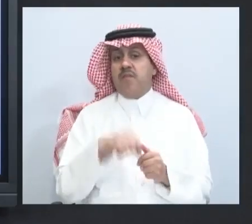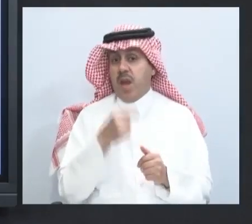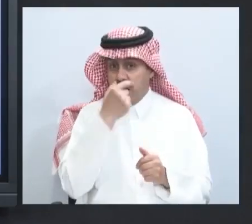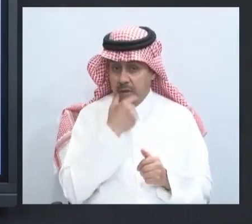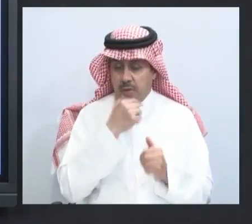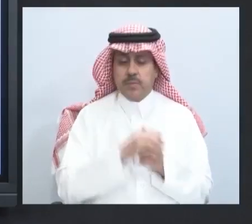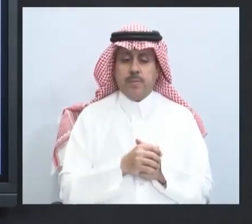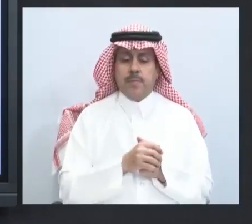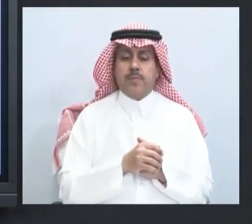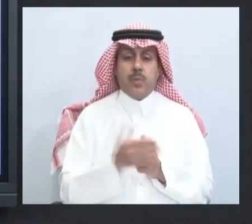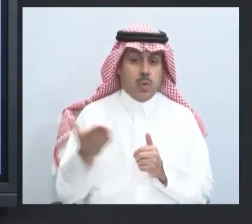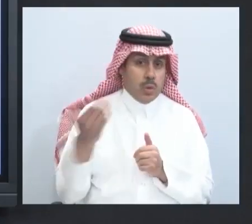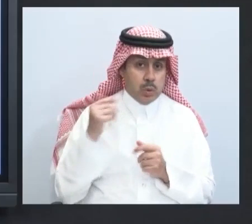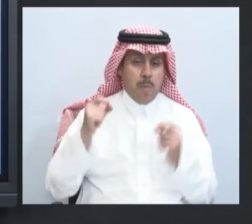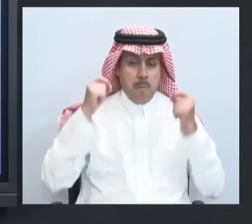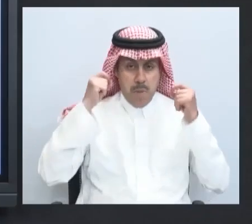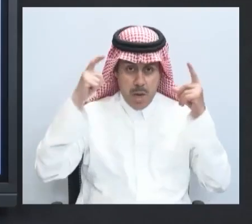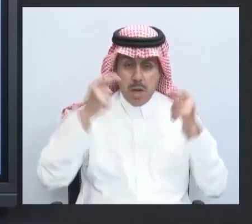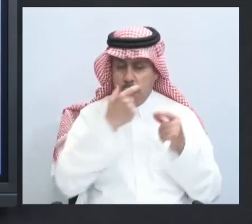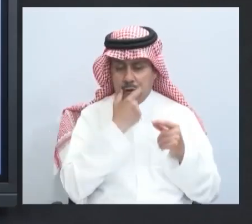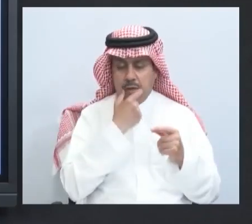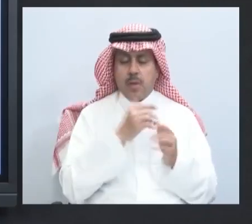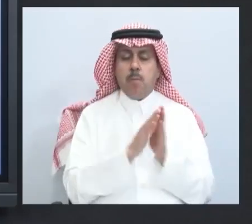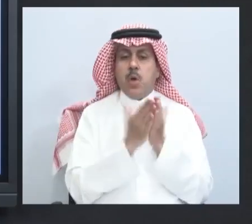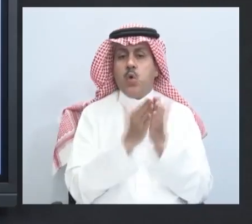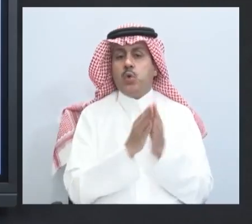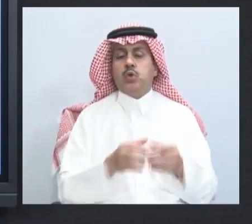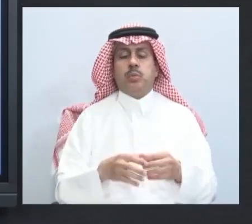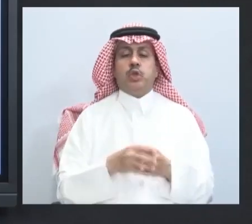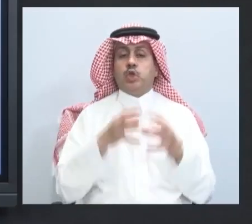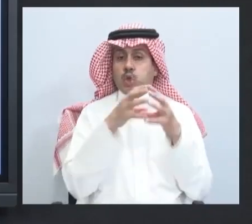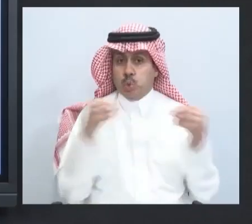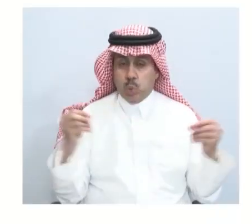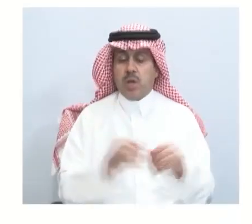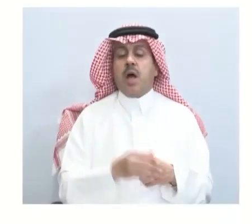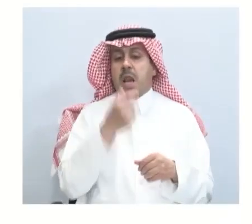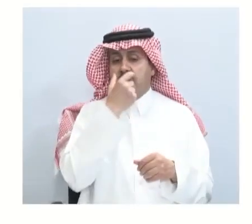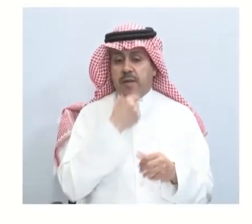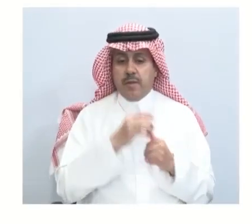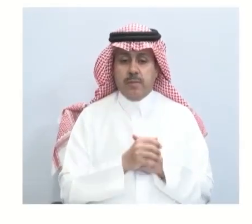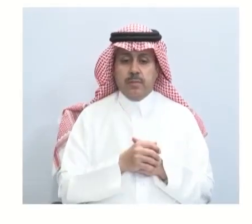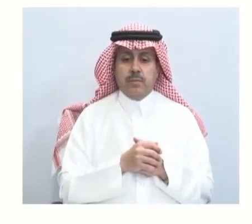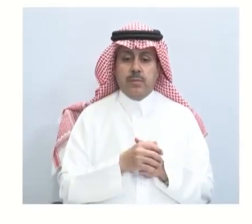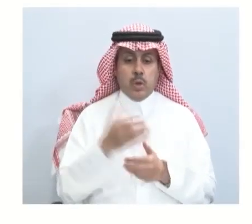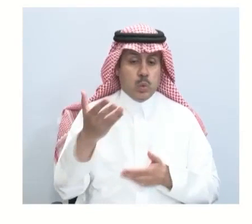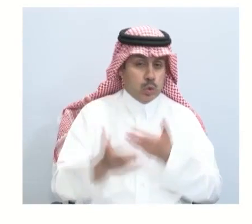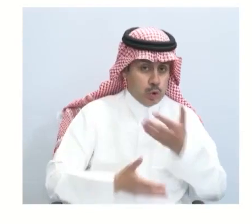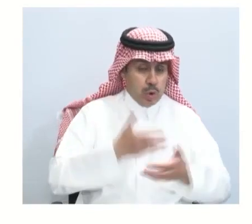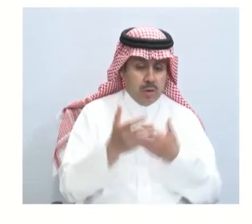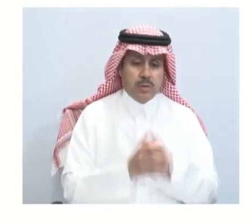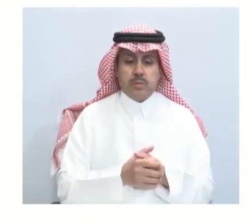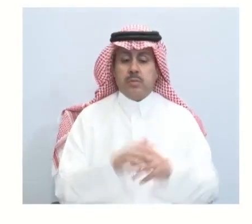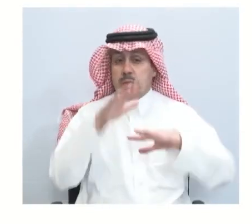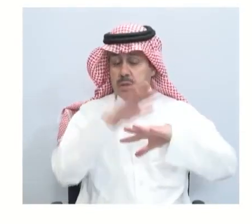وارجعوا كذلك الى بيان هذا الحديث من كتب شراحي الحديث امامنا